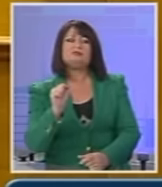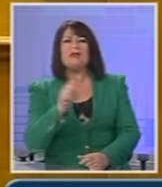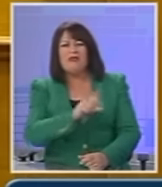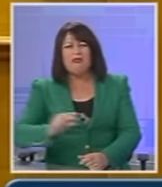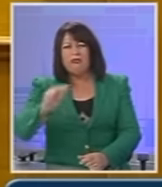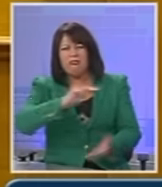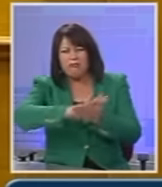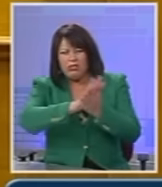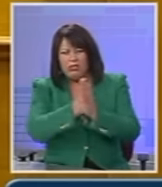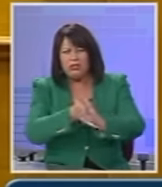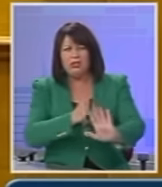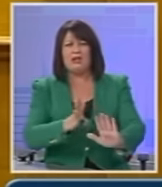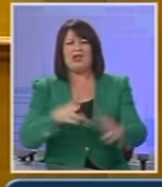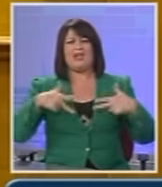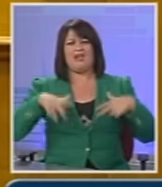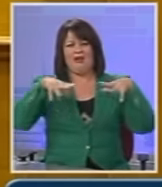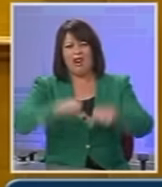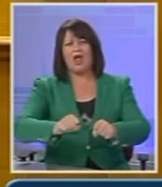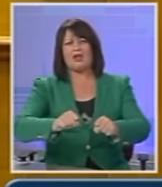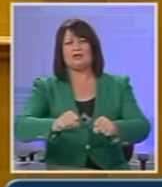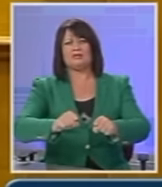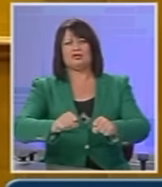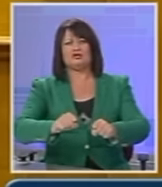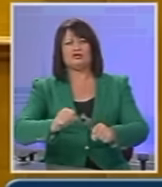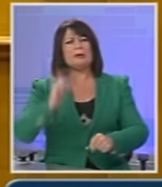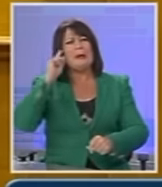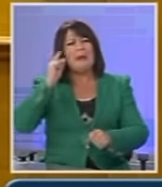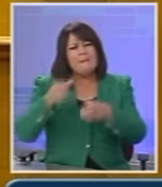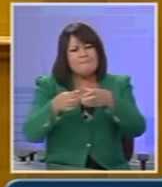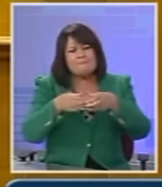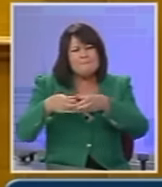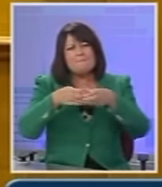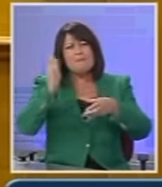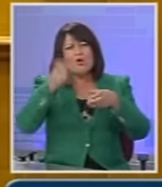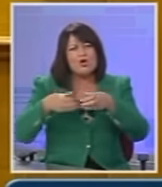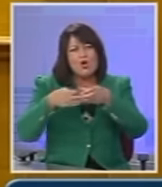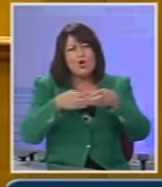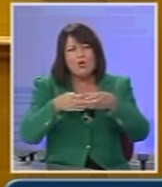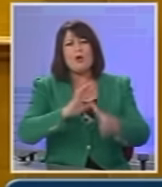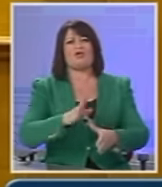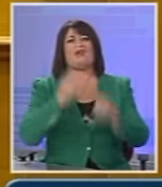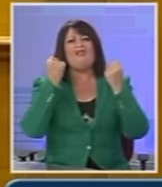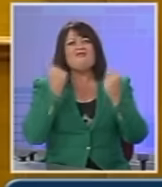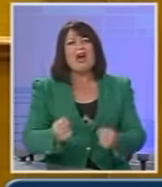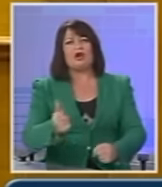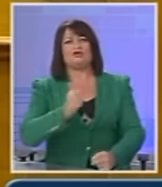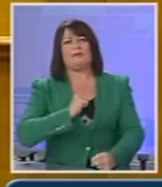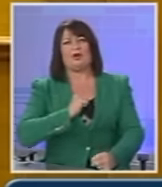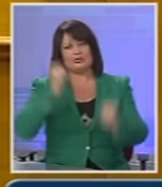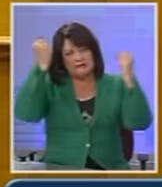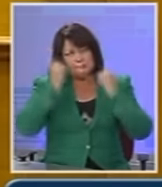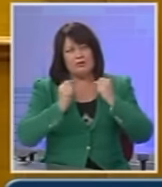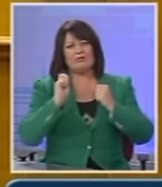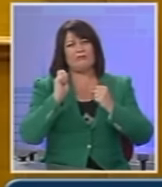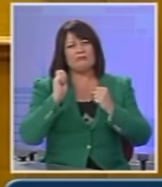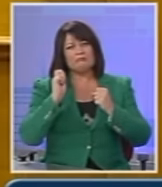ισοπεδωτικές αντιλήψεις, τον κρατισμό, τον οσυρό κομματισμό. Όχι στις πολιτικές που επιβαρύνουν την ιδιωτική πρωτοβουλία, χτυπούν